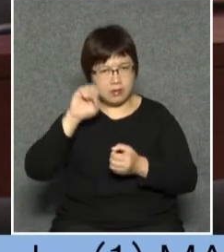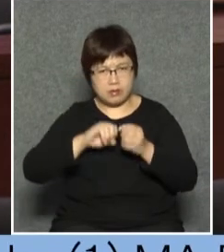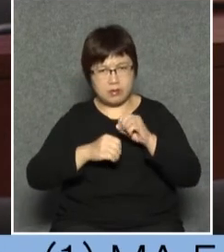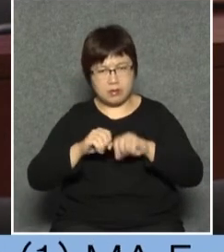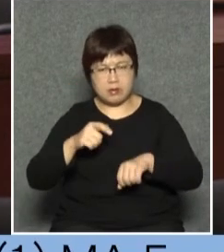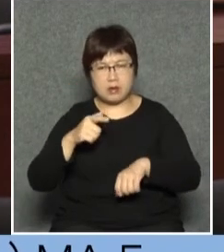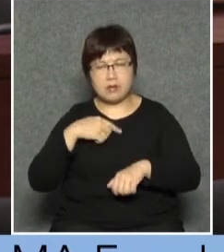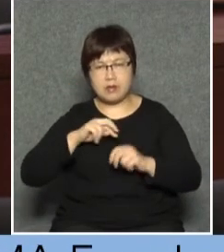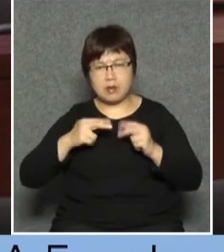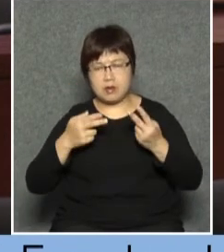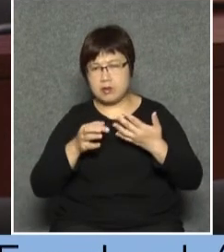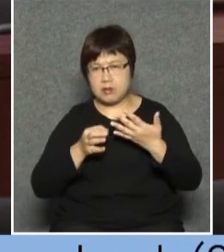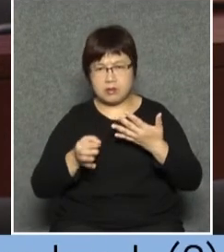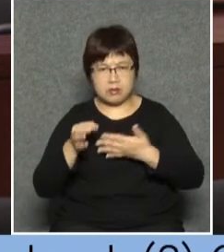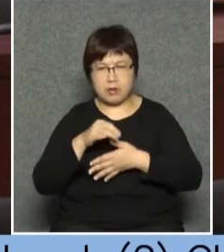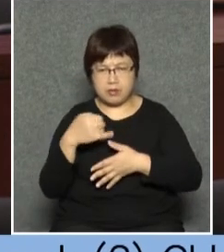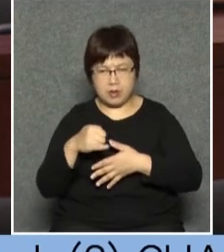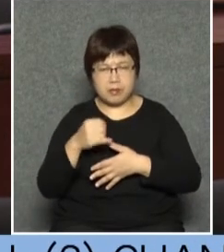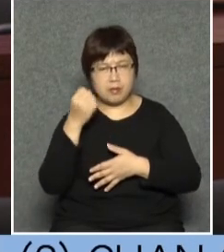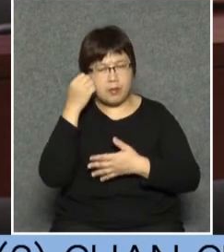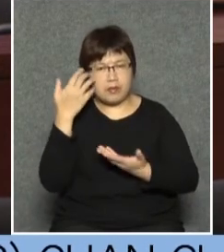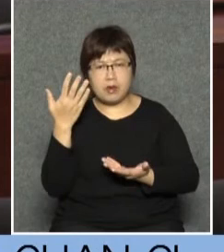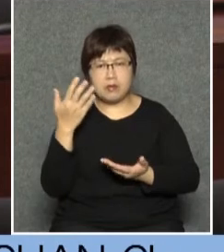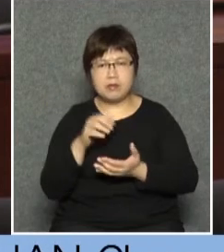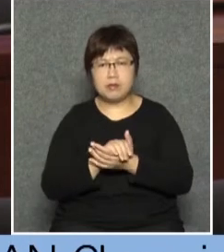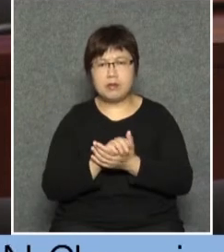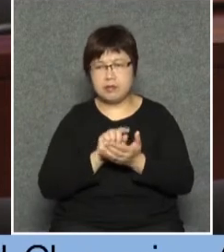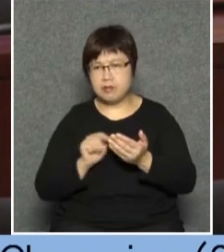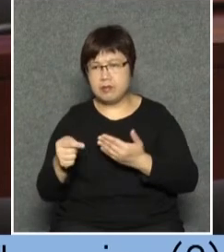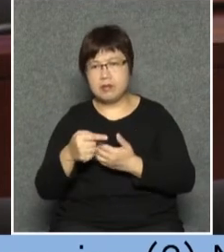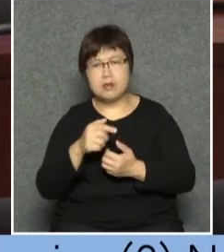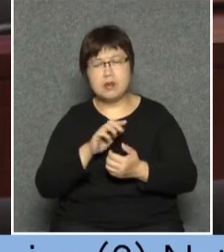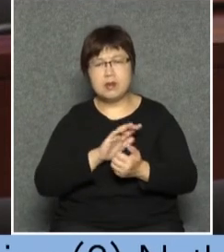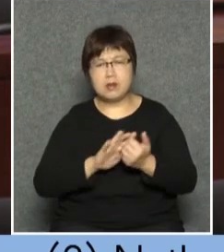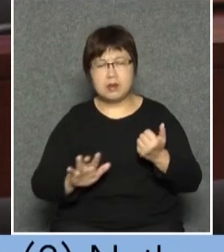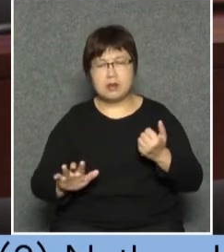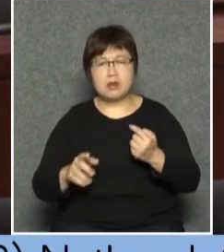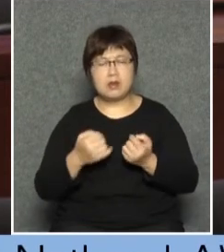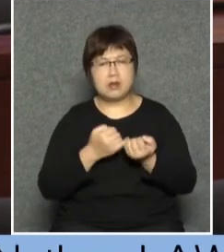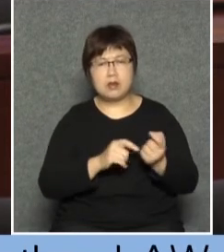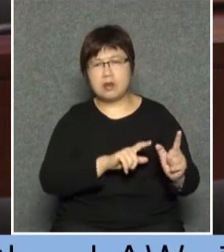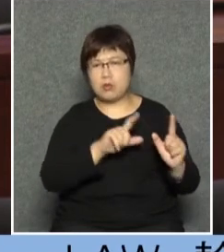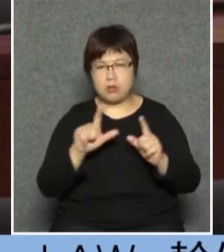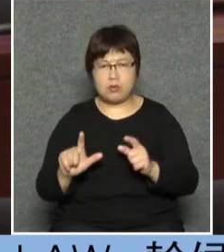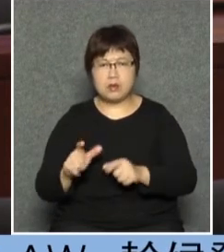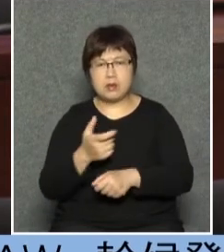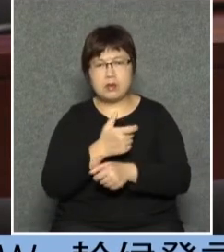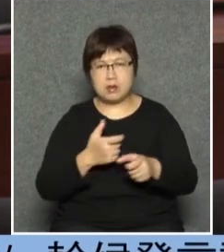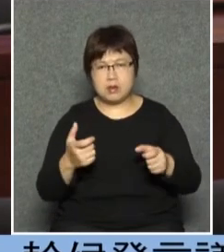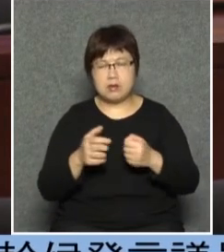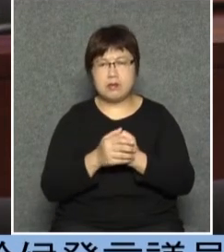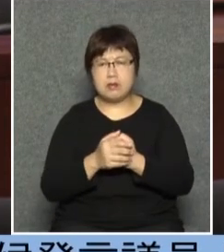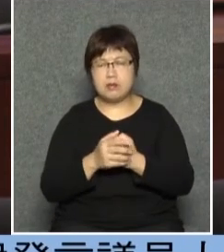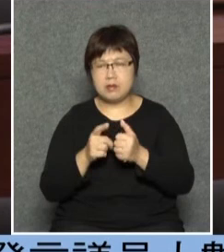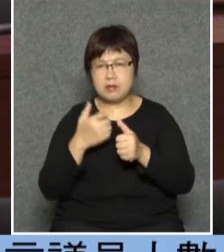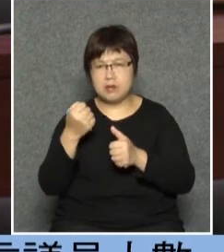向前，因為這樣會是間接影響我們民生經濟。主席，我真